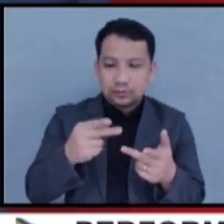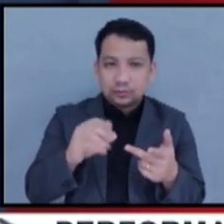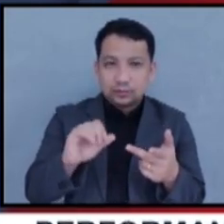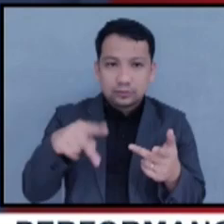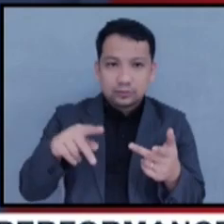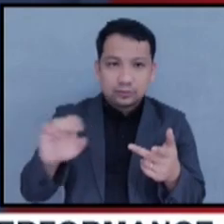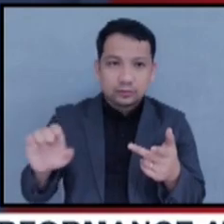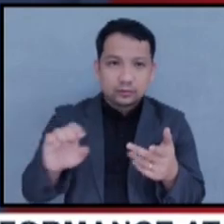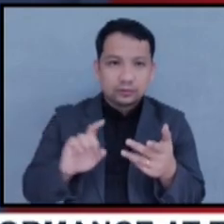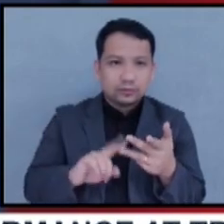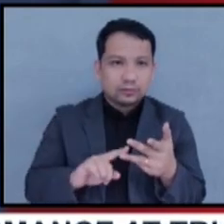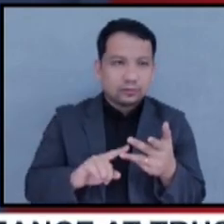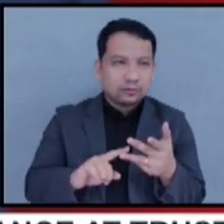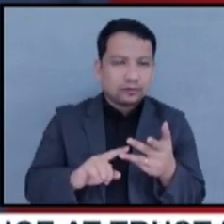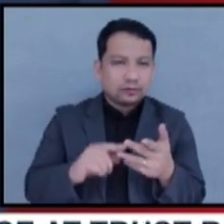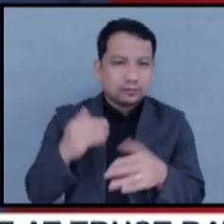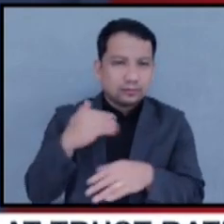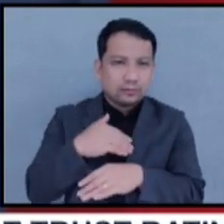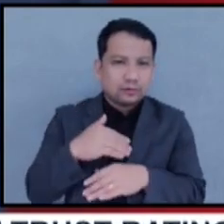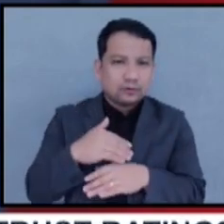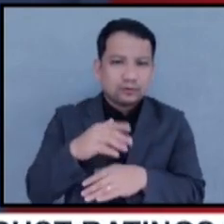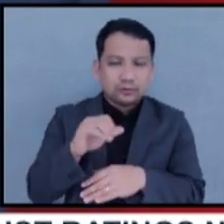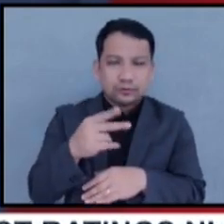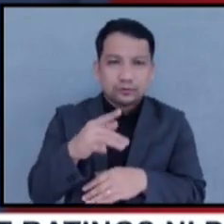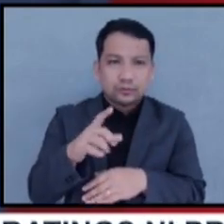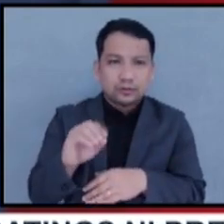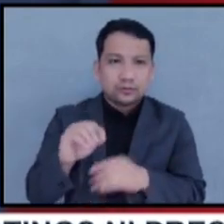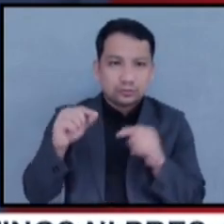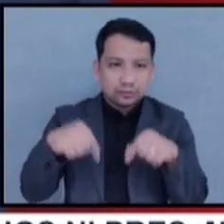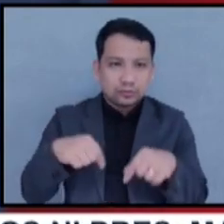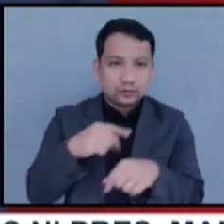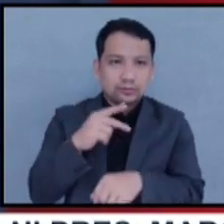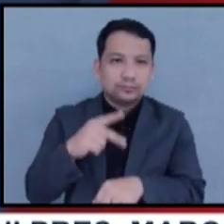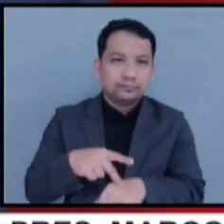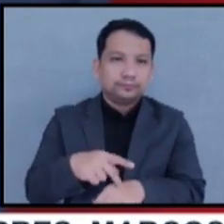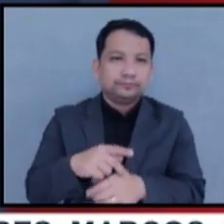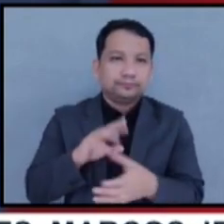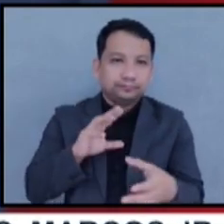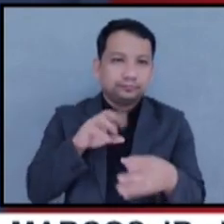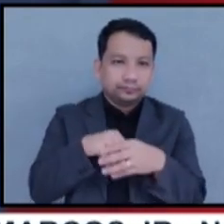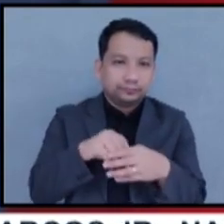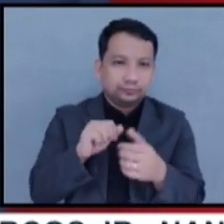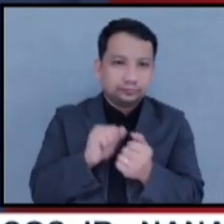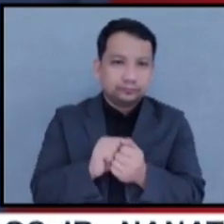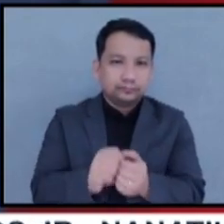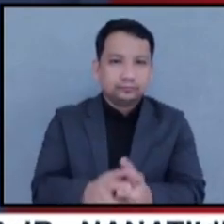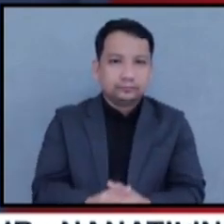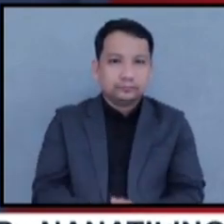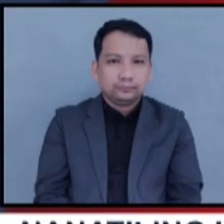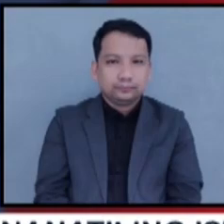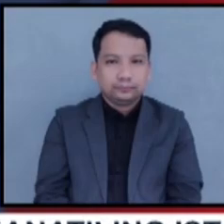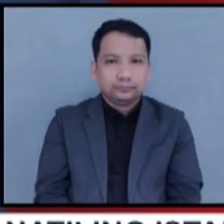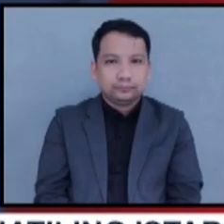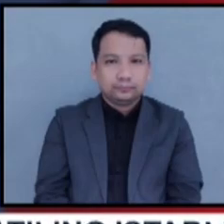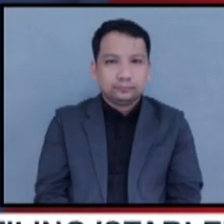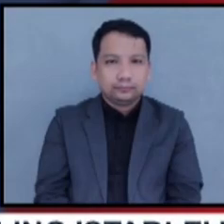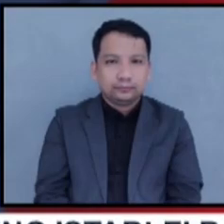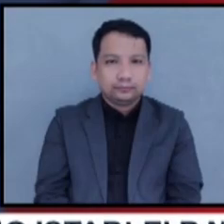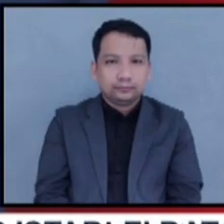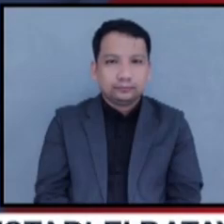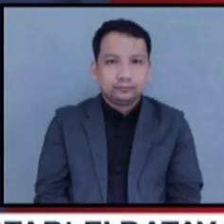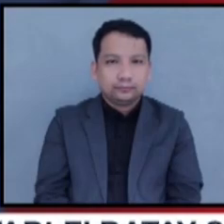Union Bank, Global Linker, and even the Sumago na nandito po sa Pilipinas. So, kung titignan po